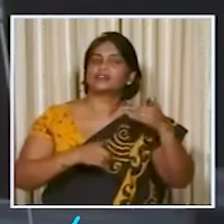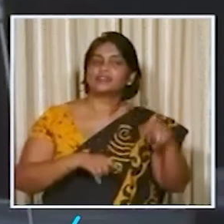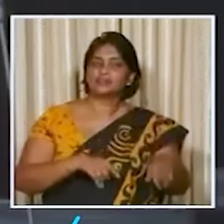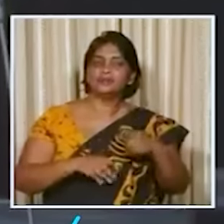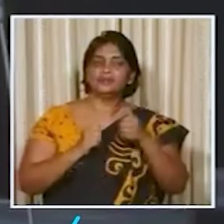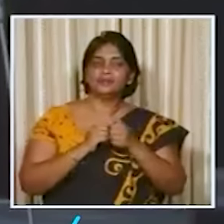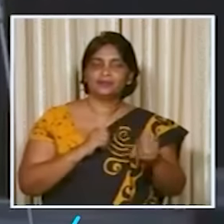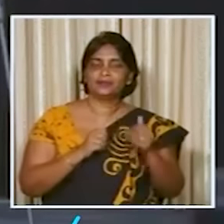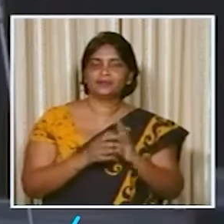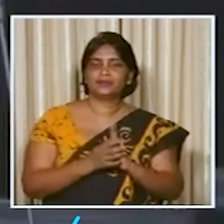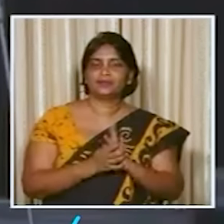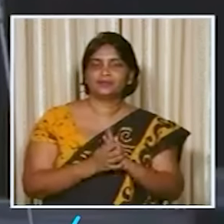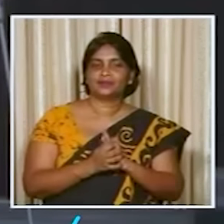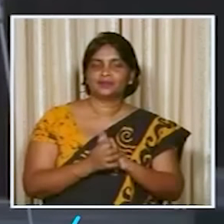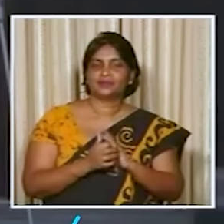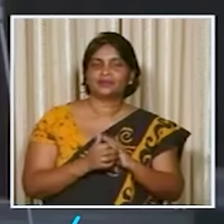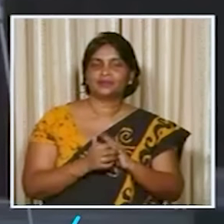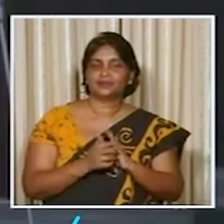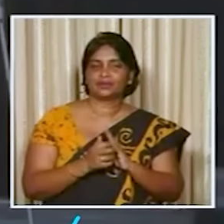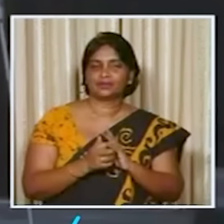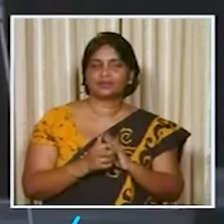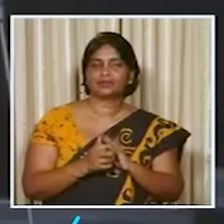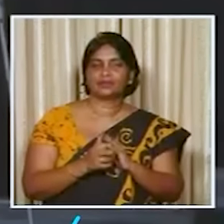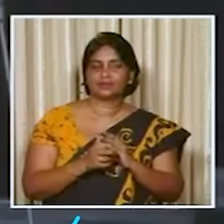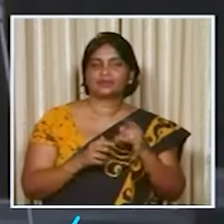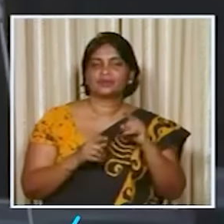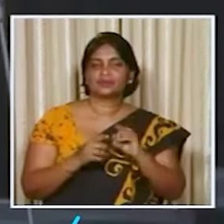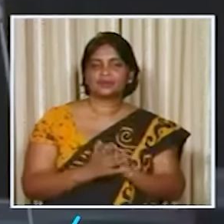ආවේ ඔව් හරි මන්ත්‍රී එතුමිය. මේ වේදිකාවන් කියන එක